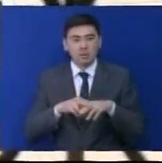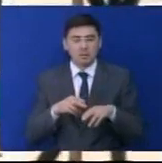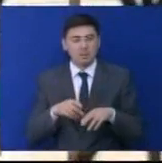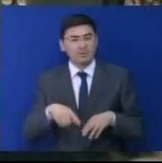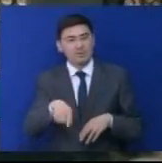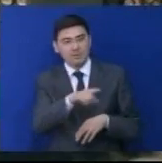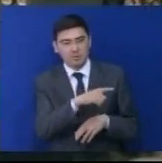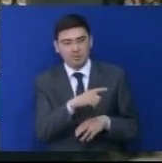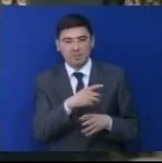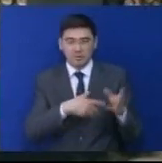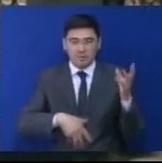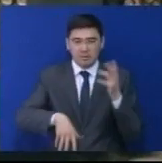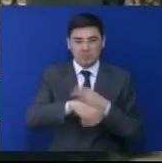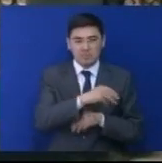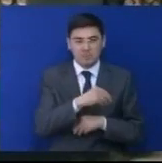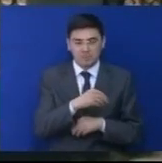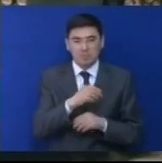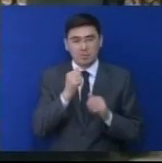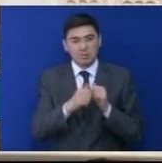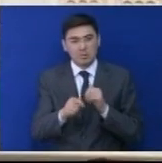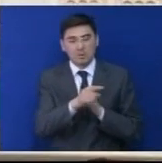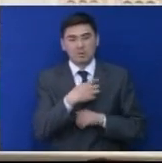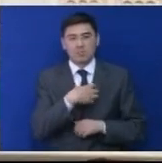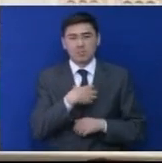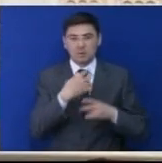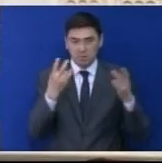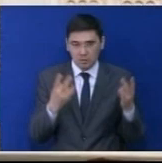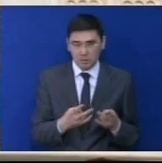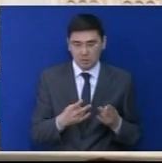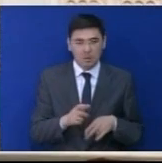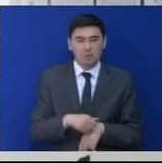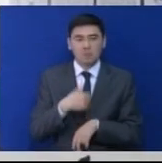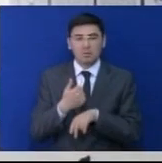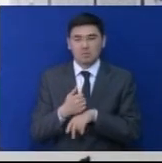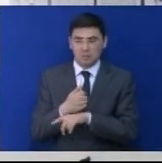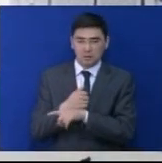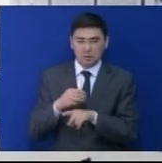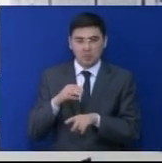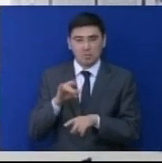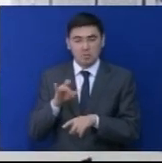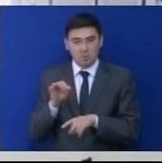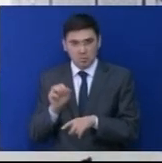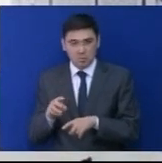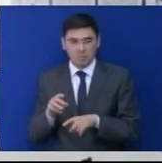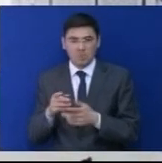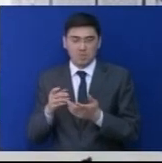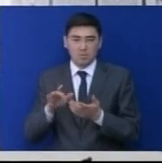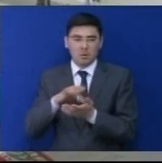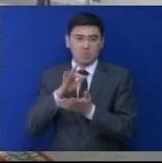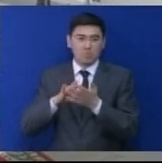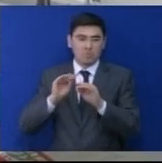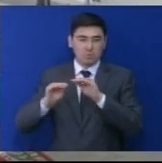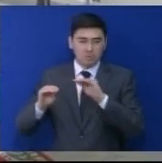все сферы и каждого гражданина, проживающего в городе. Цель – адаптировать весь город к туристам. Это касается благоустройства города,